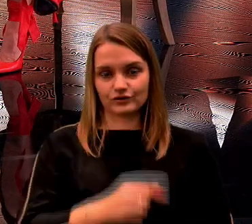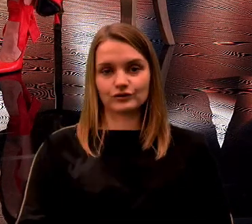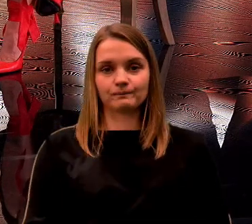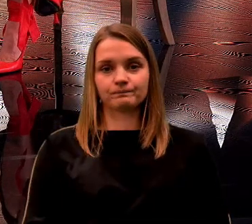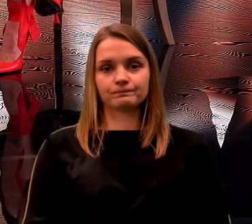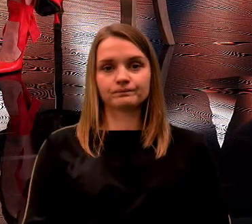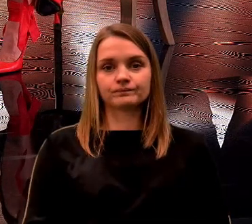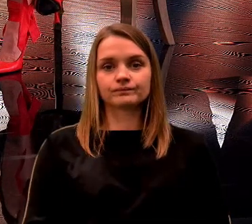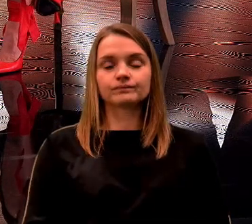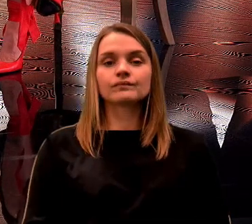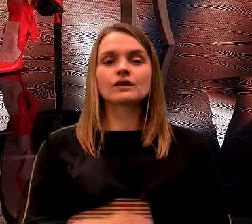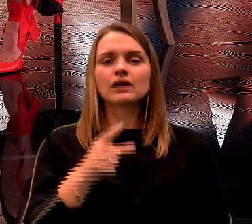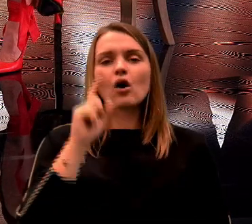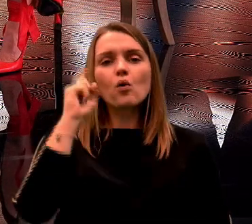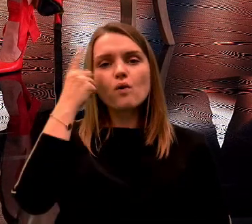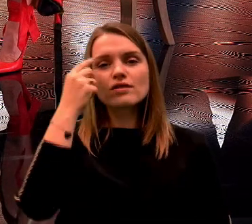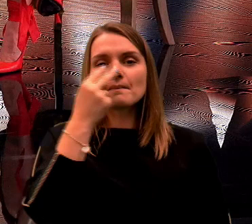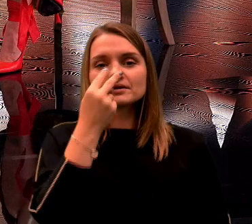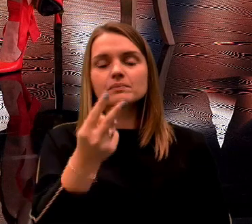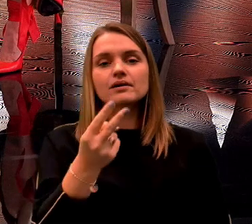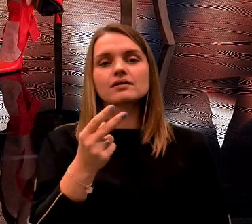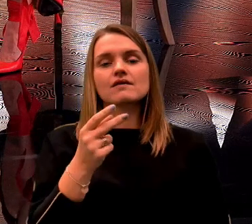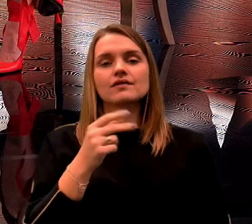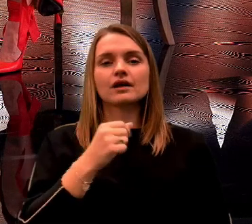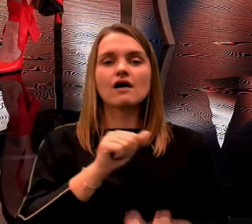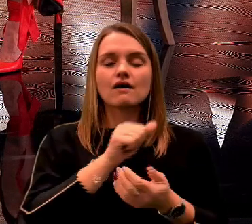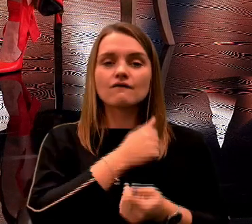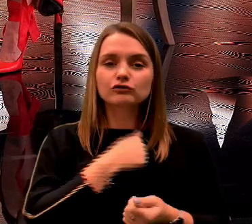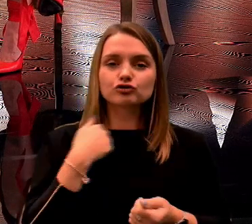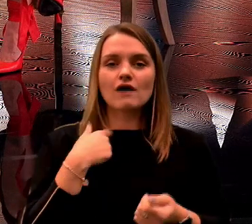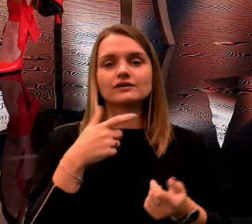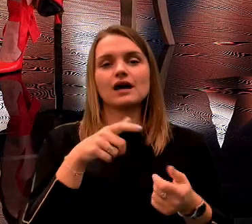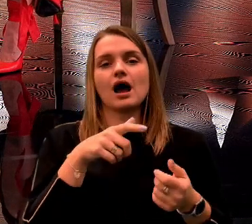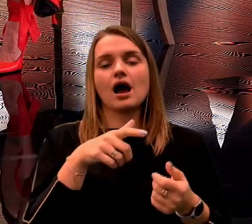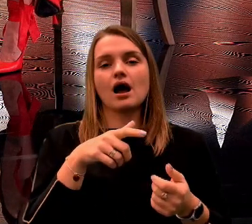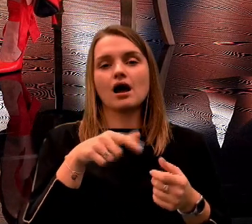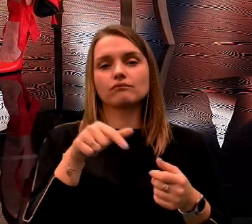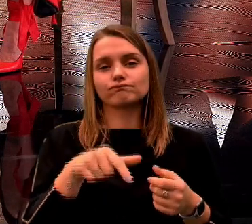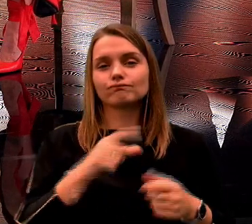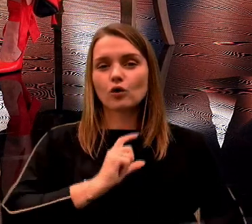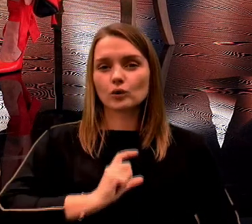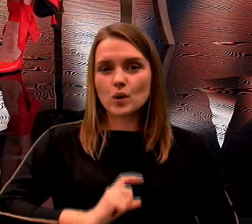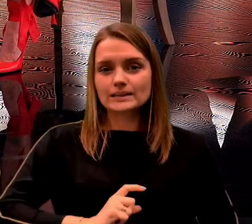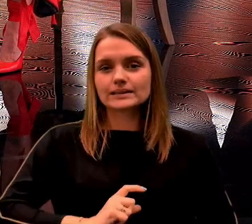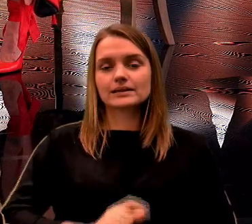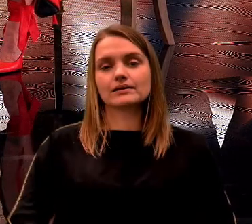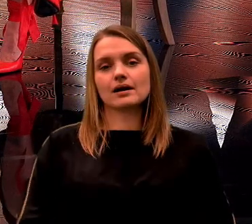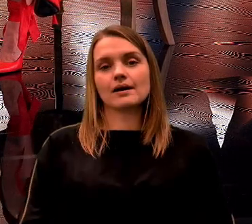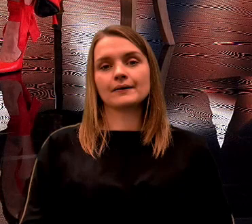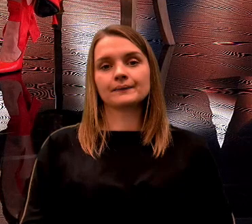no ja mam głównie perspektywę taką warszawsko-korporacyjną, duże ośrodki. Jak to jest na